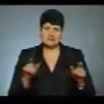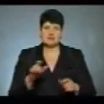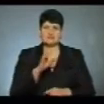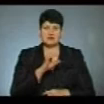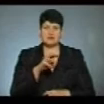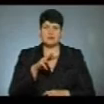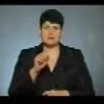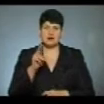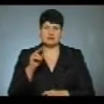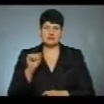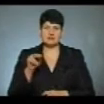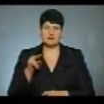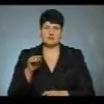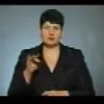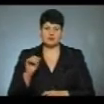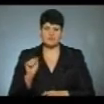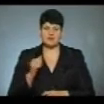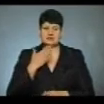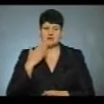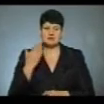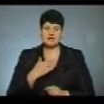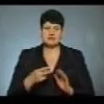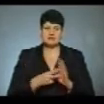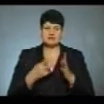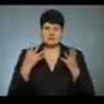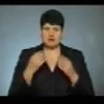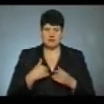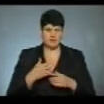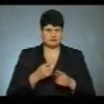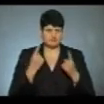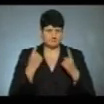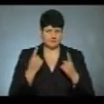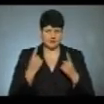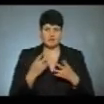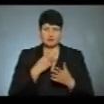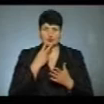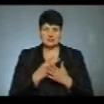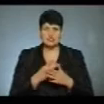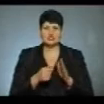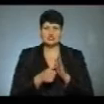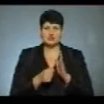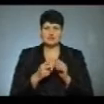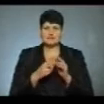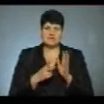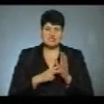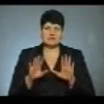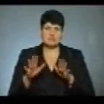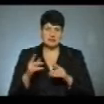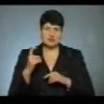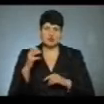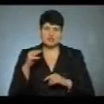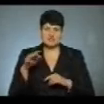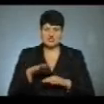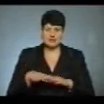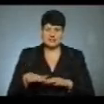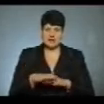Маціпура. За останніх 7 днів маємо інтенсивний показник 617 випадків на 100 тисяч населення. Якщо